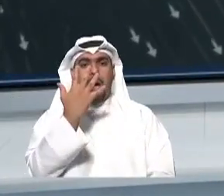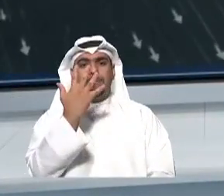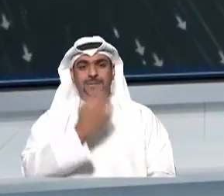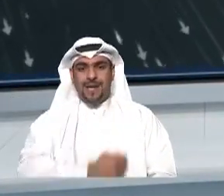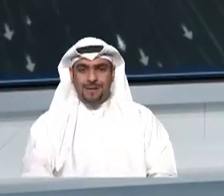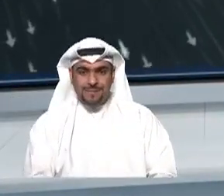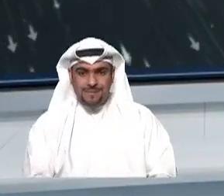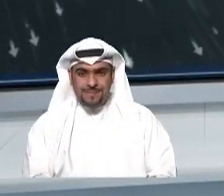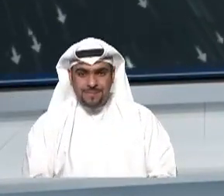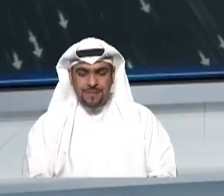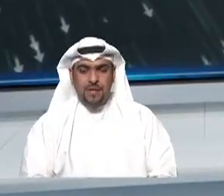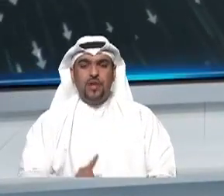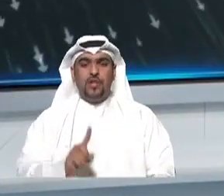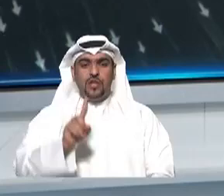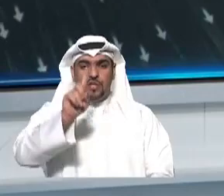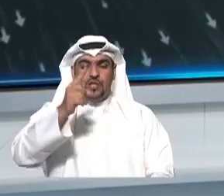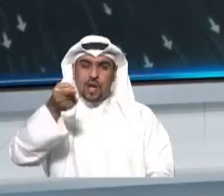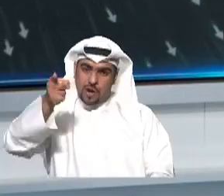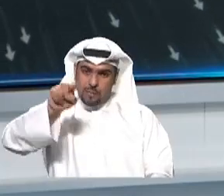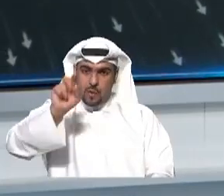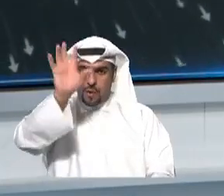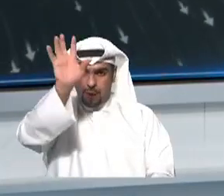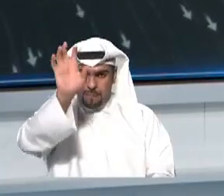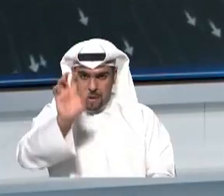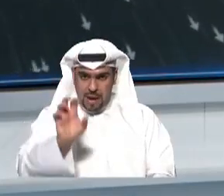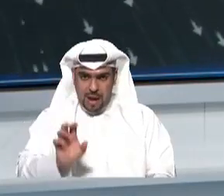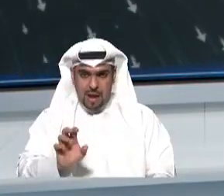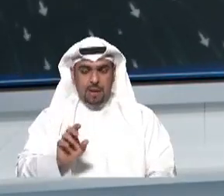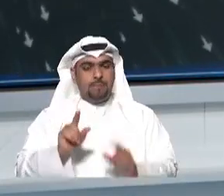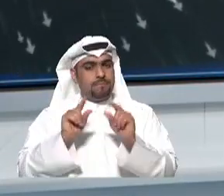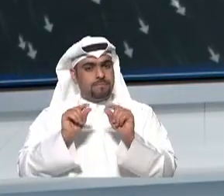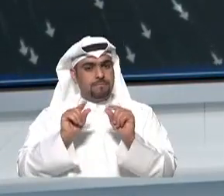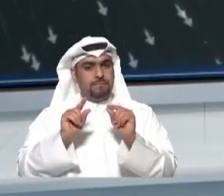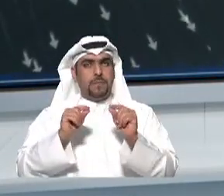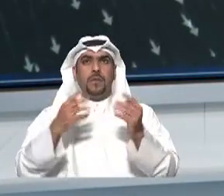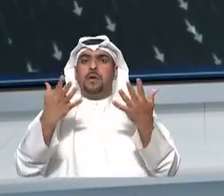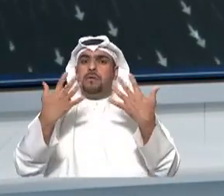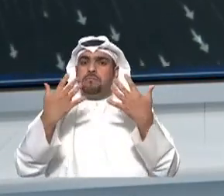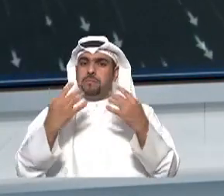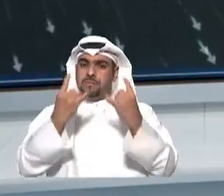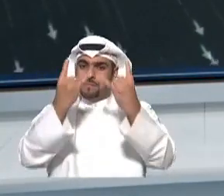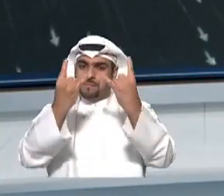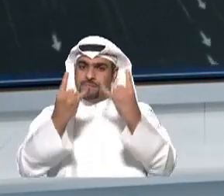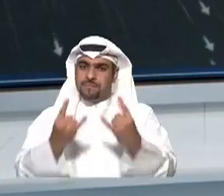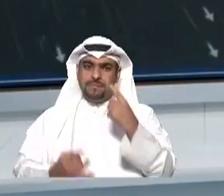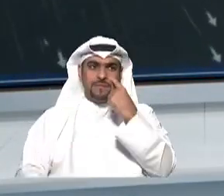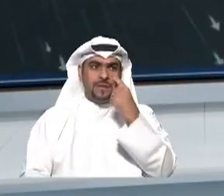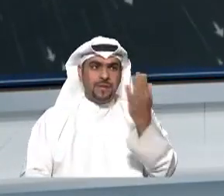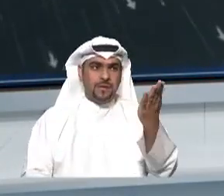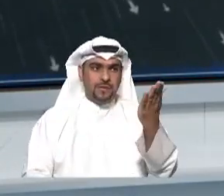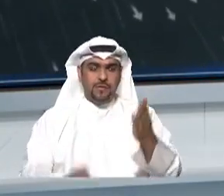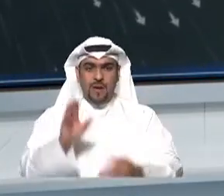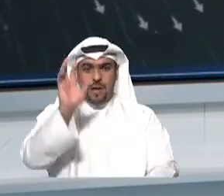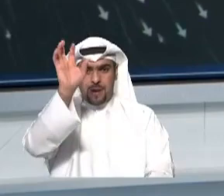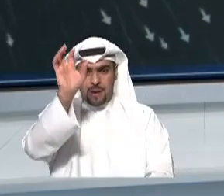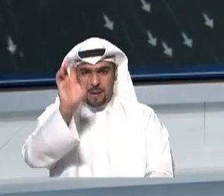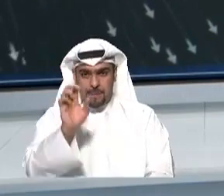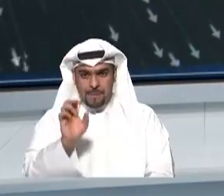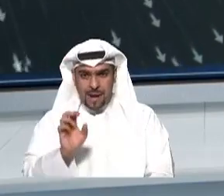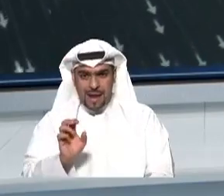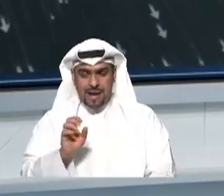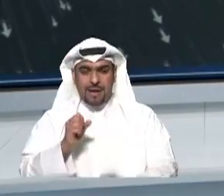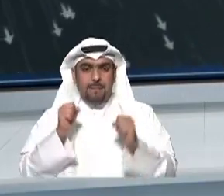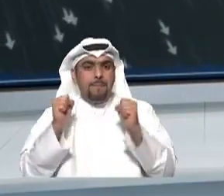الأجواء راح تكون مستقرة مع عبور لبعض السحب ورياح خفيفة إلى معتدلة من 10 إلى تقريبا 35 كيلومتر في الساعة، ودرجات